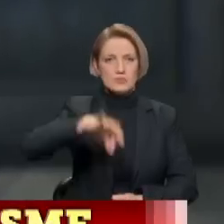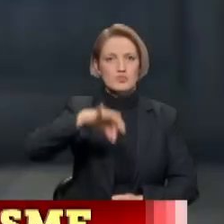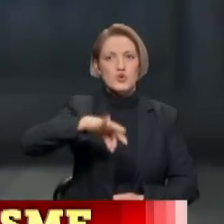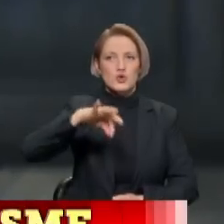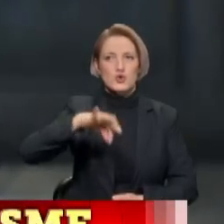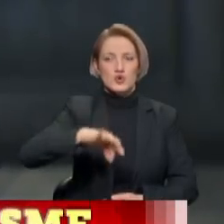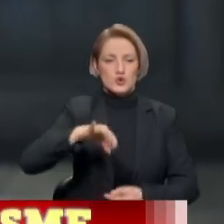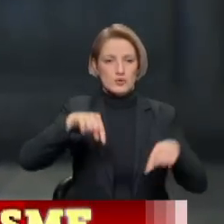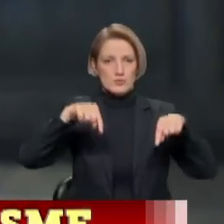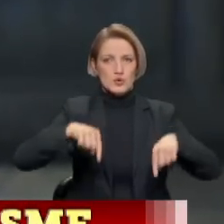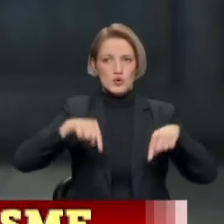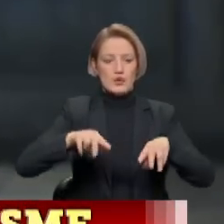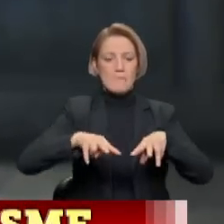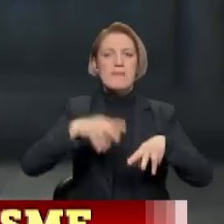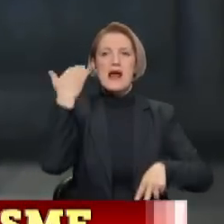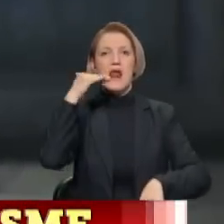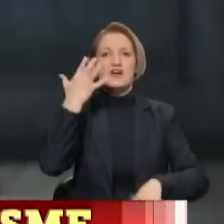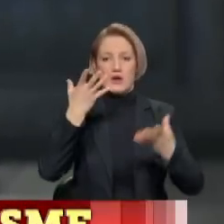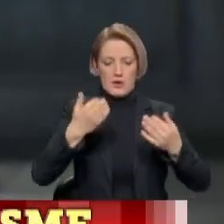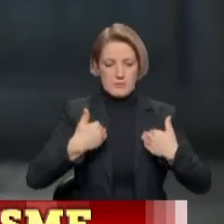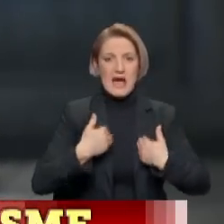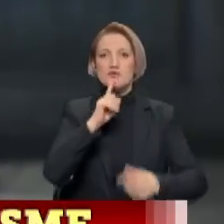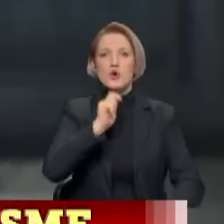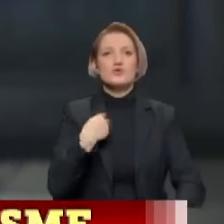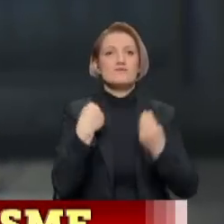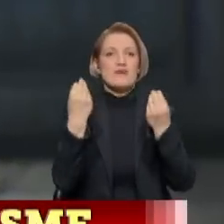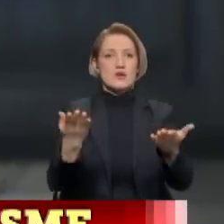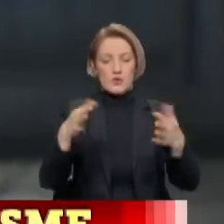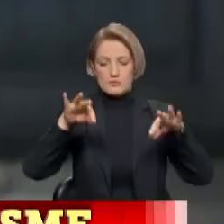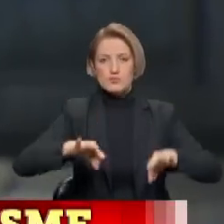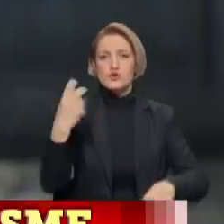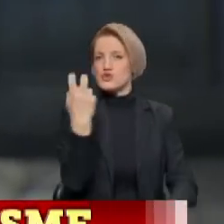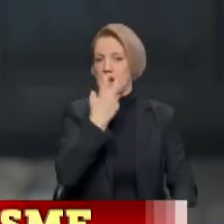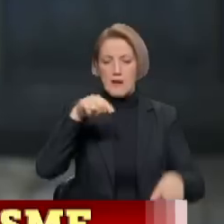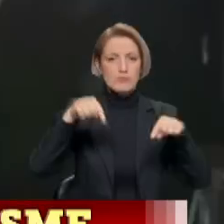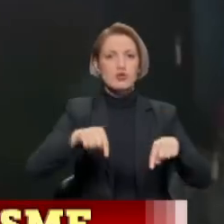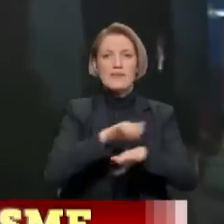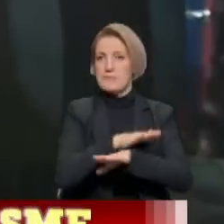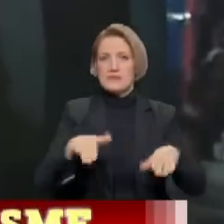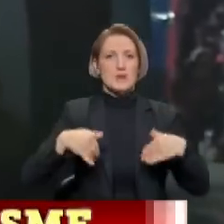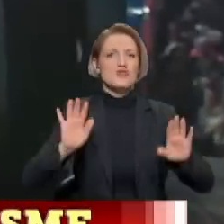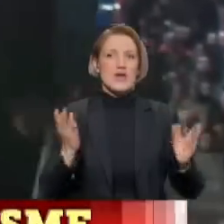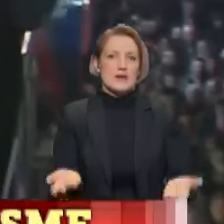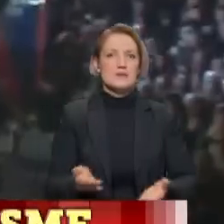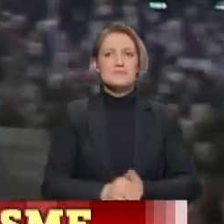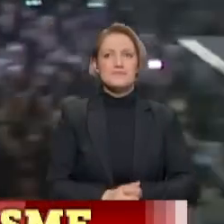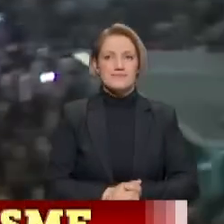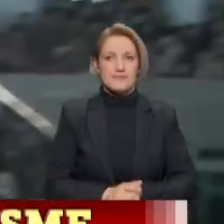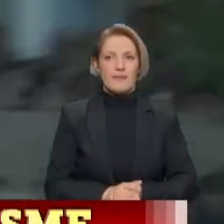Bugün, bugün Meral Akşener olarak söz veriyorum. Bu şarkı da burada bitmeyecek.